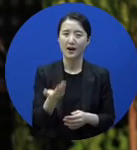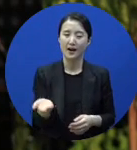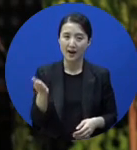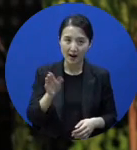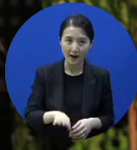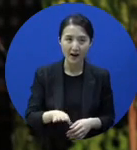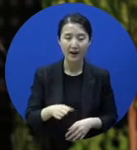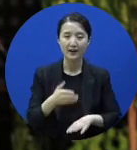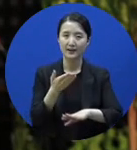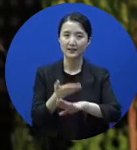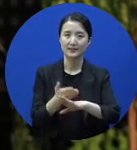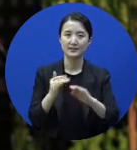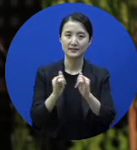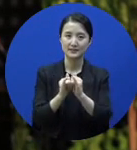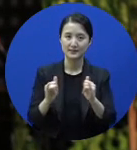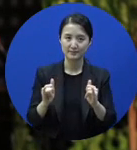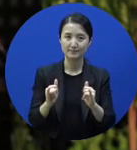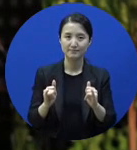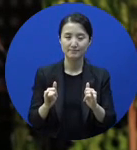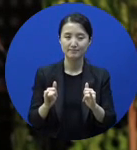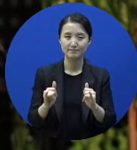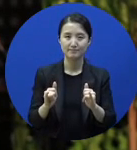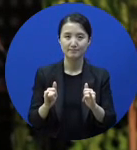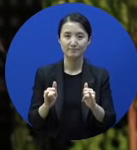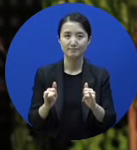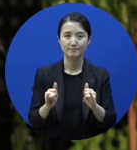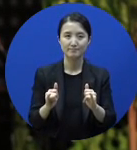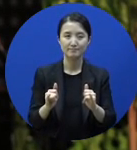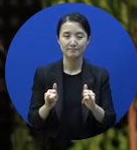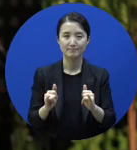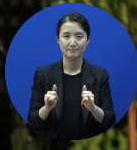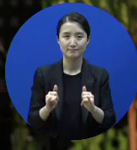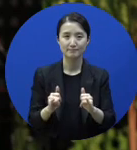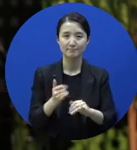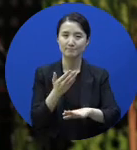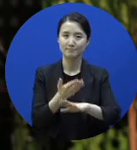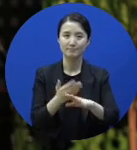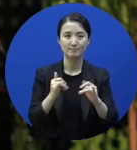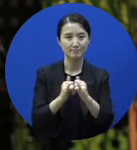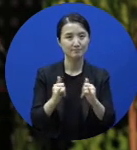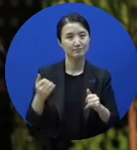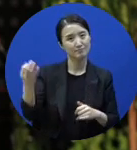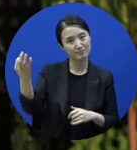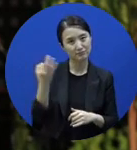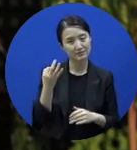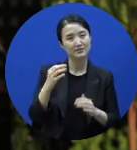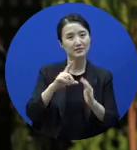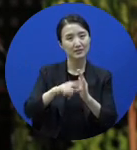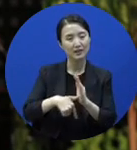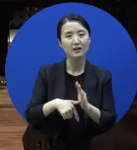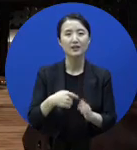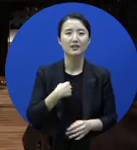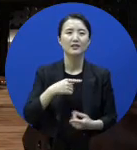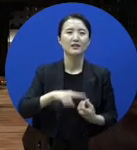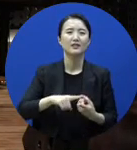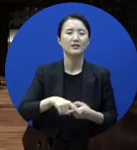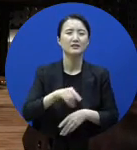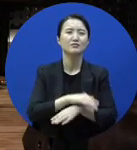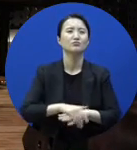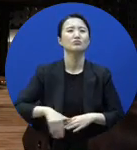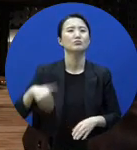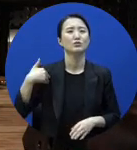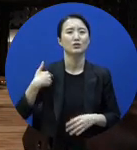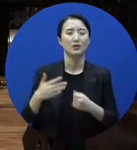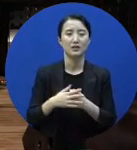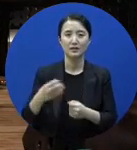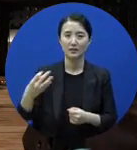때 상대방이 봤을 때는 좀 그 주관적이 좀 제가 갖고 있는 능력 자체가 얼마나 되는지도 모르고 그냥 객관적으로 바라보다